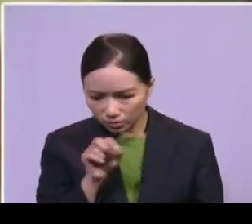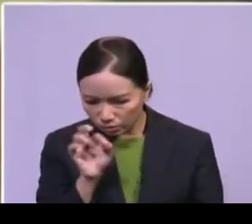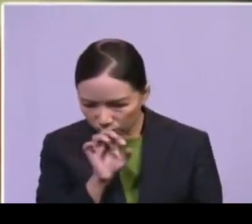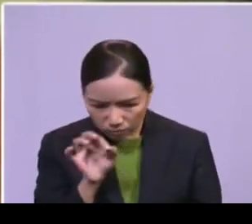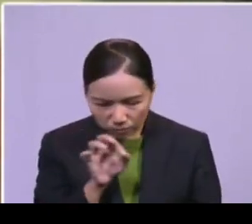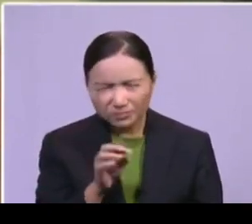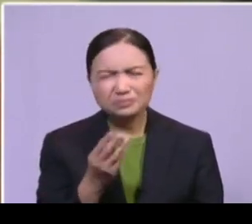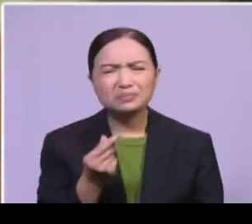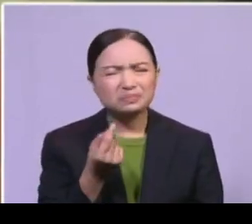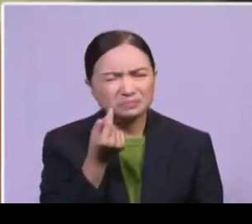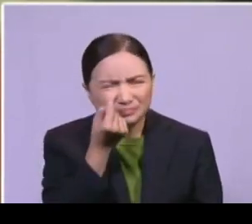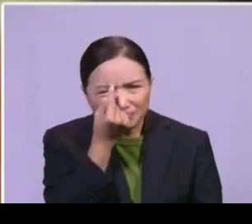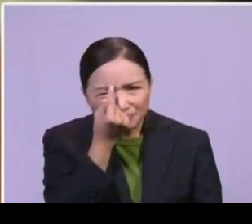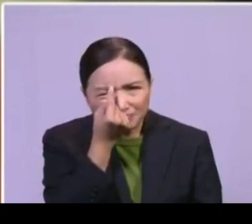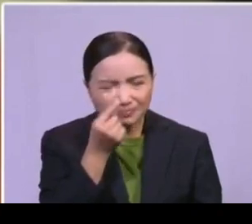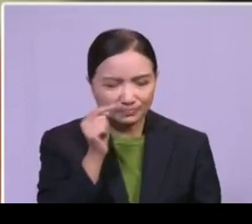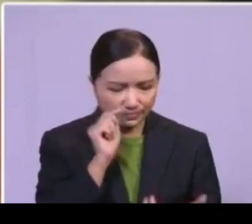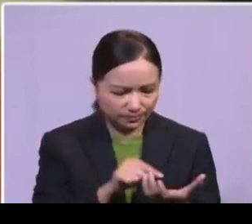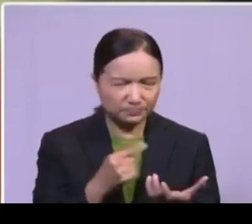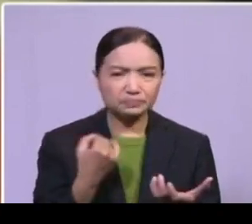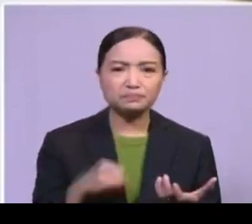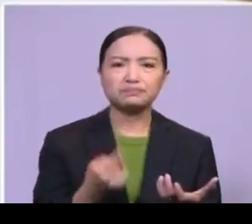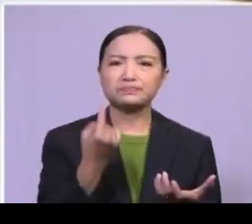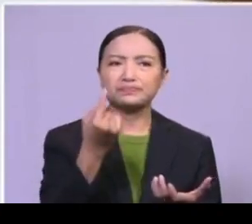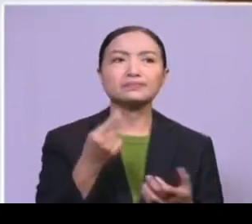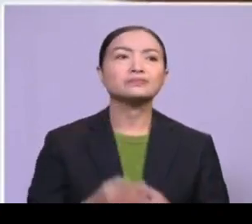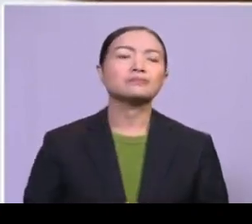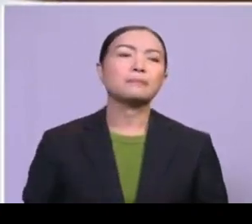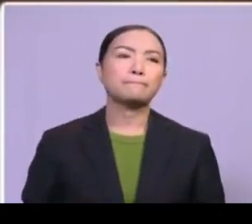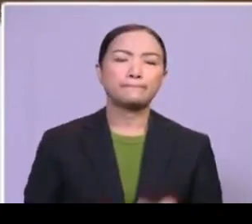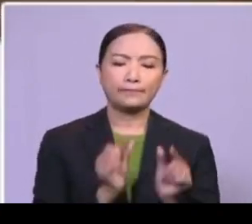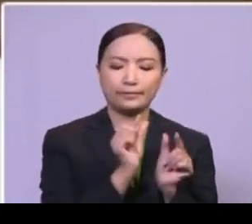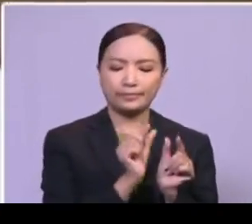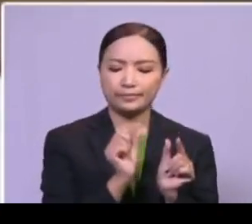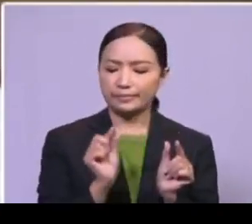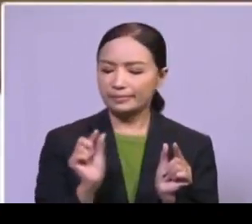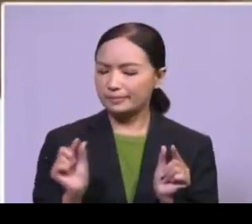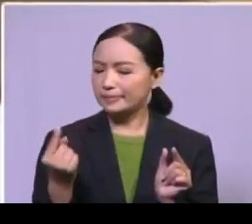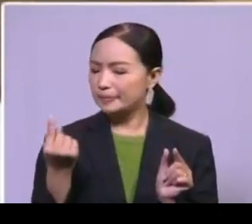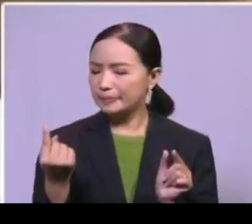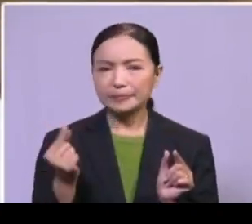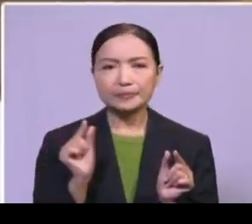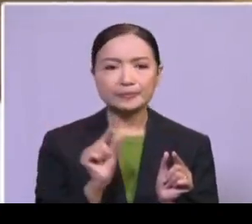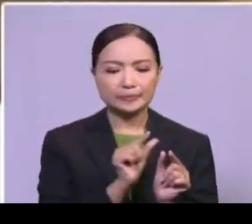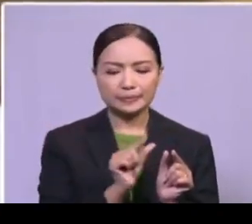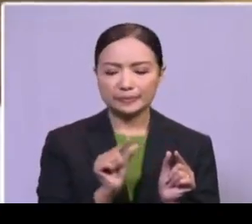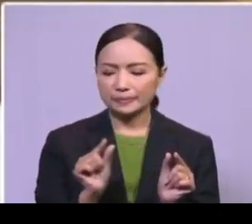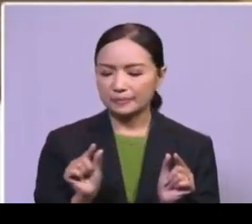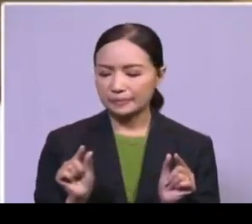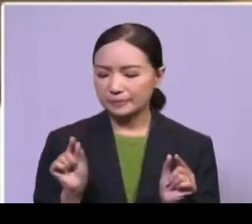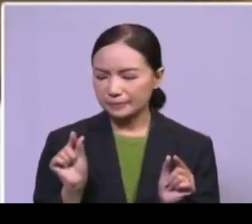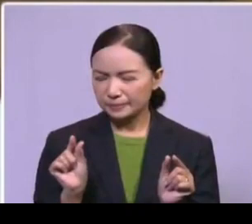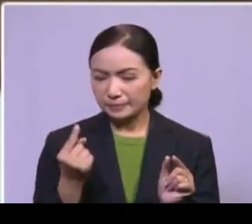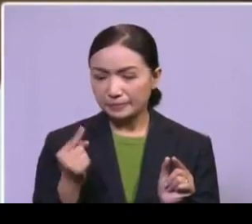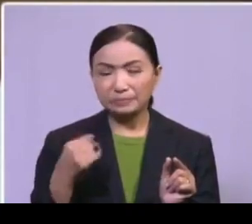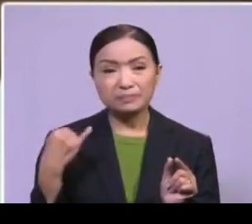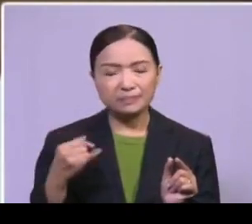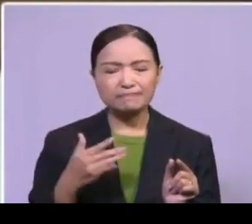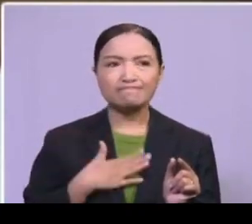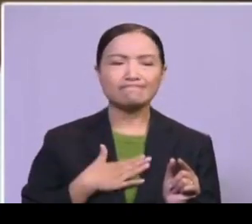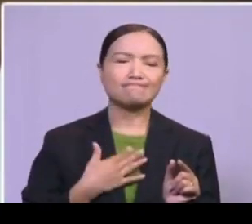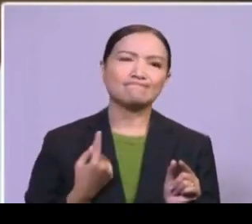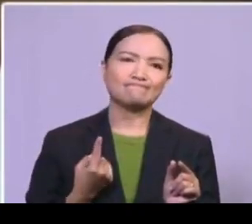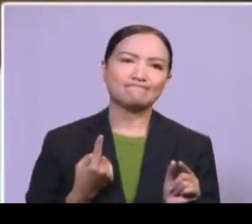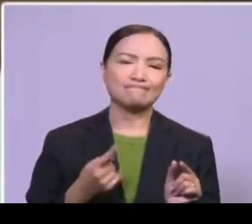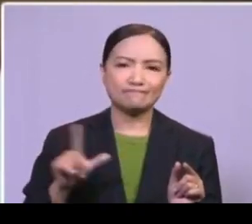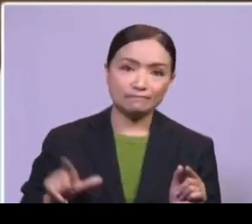ญชีผิดไปแค่1ตัวเท่านั้นเอง เนี่ยต้องดูดีๆเลยนะคุณผู้ชม ตัวเดียวเองนะฮะ ตัวเดียวต้องดูดีๆไม่งั้นคุณอาจจะเสียเงินแสนนะคะ คือบางครั้ง